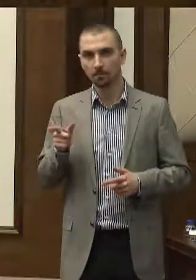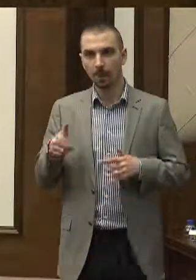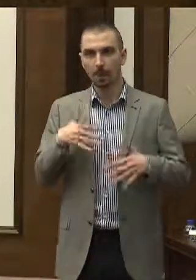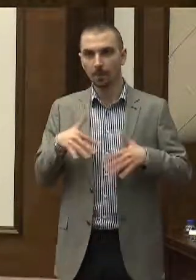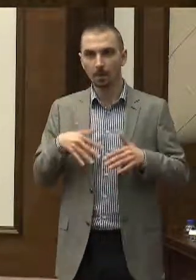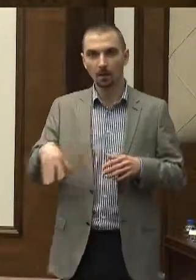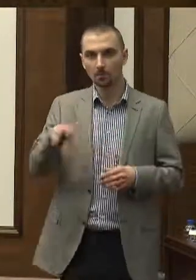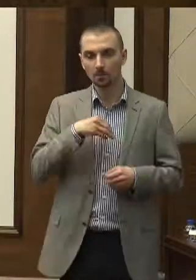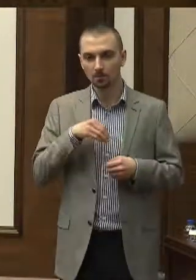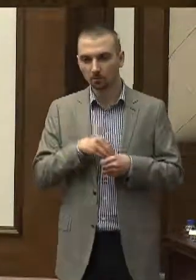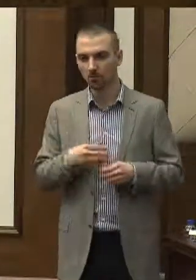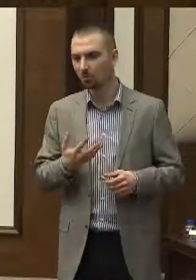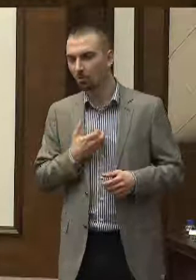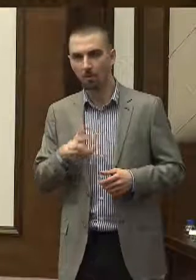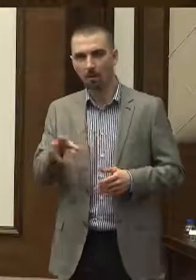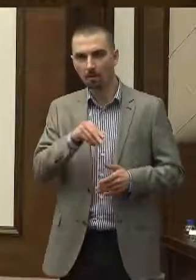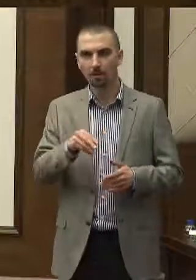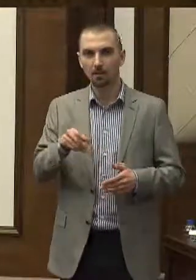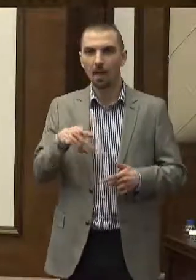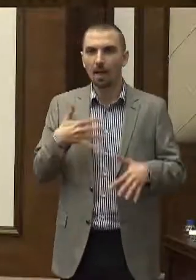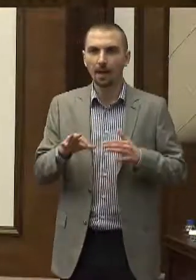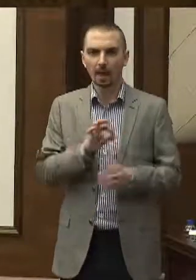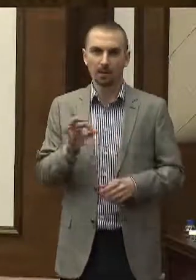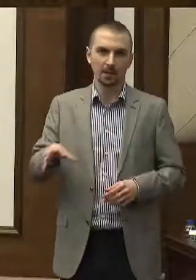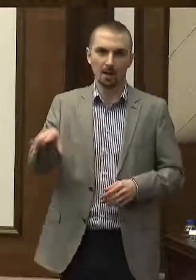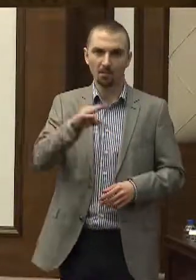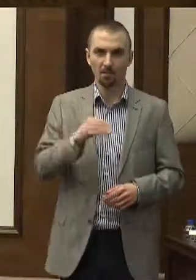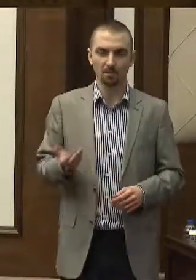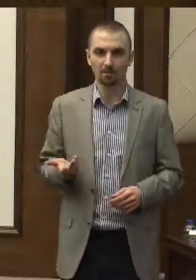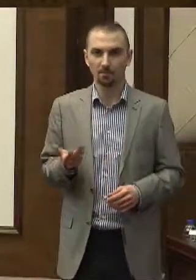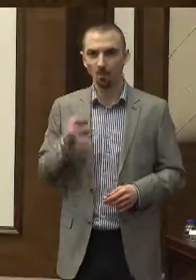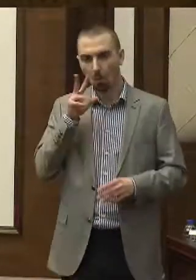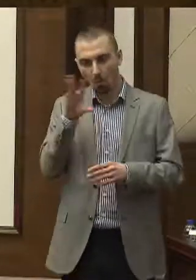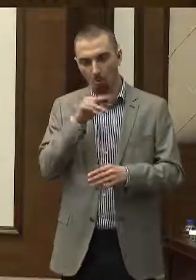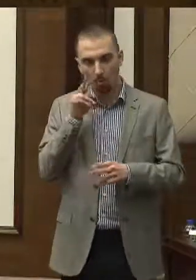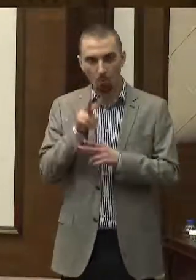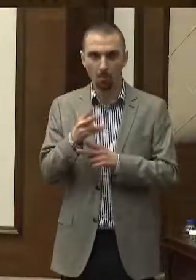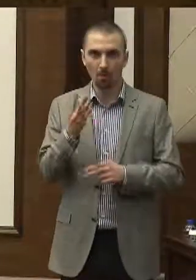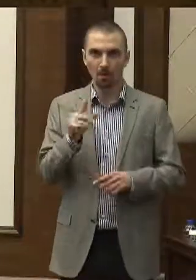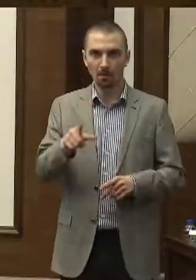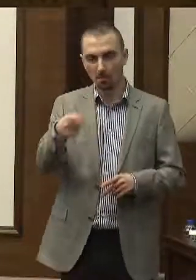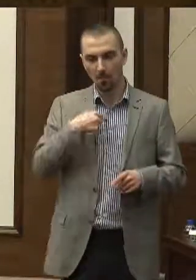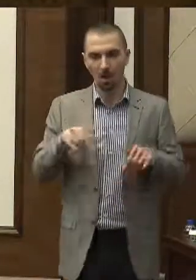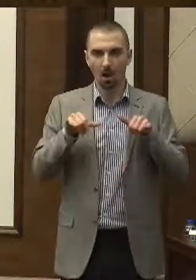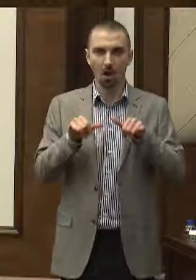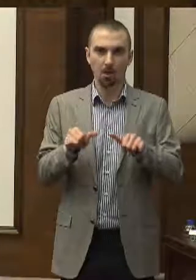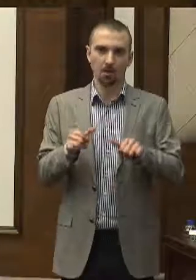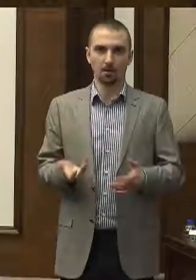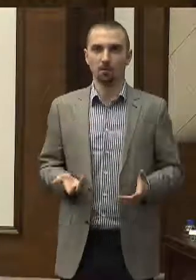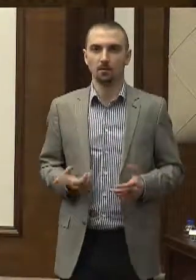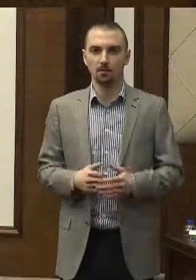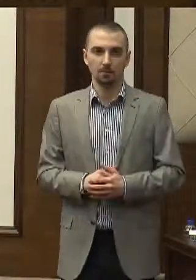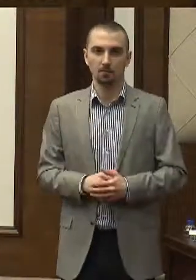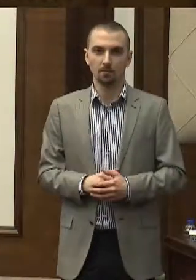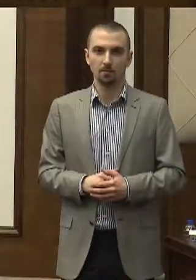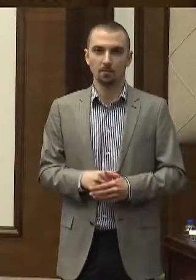yüreklerinde hiçbir şey yok. Onların yürekleri engelsiz. Bunu görmemiz gerekiyor. Ve bu engelliler için